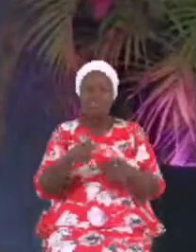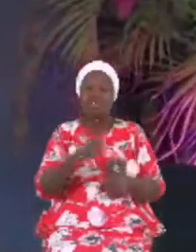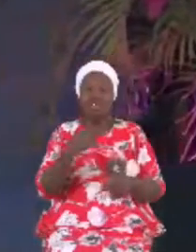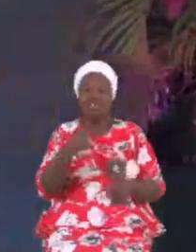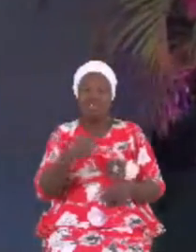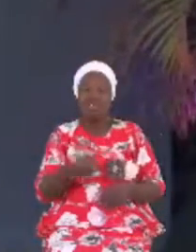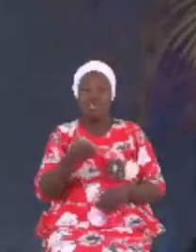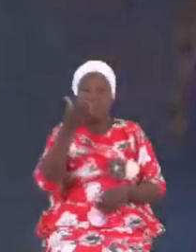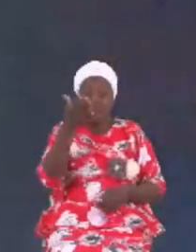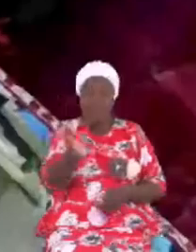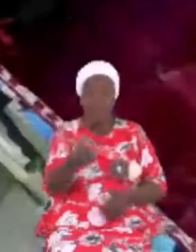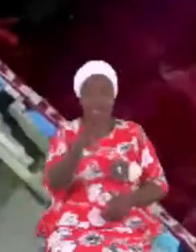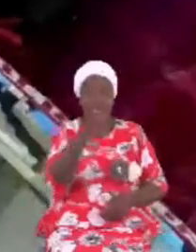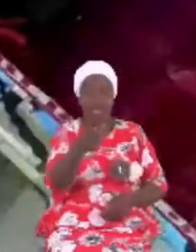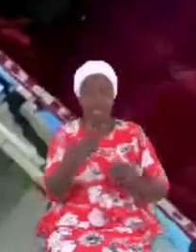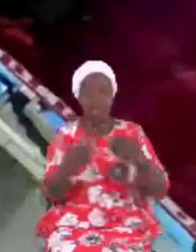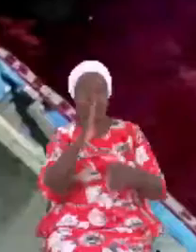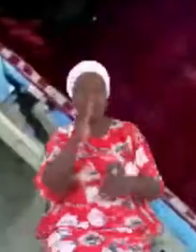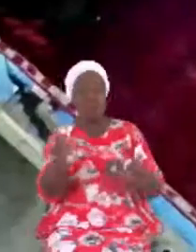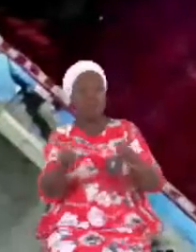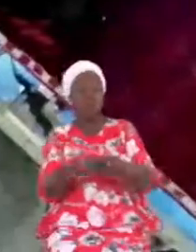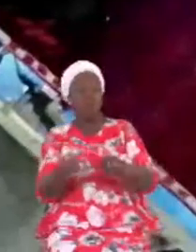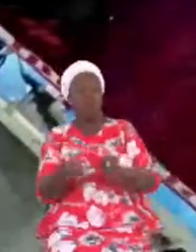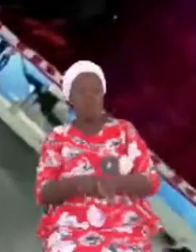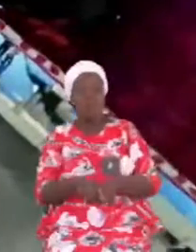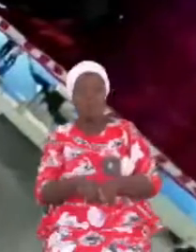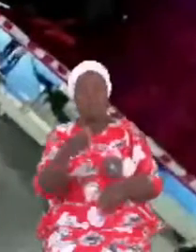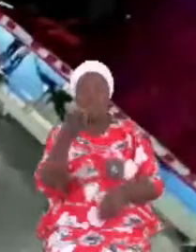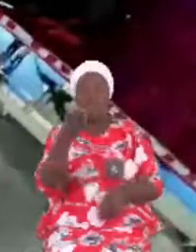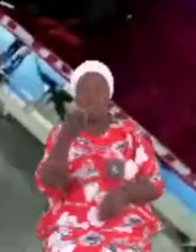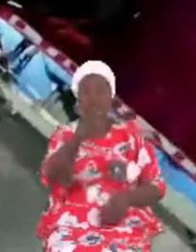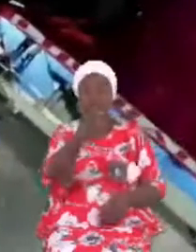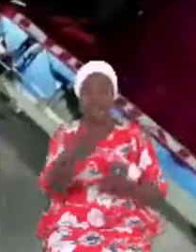afin que vous y soyez aussi. Et tu seras aussi.